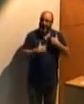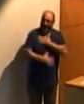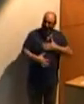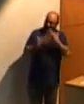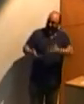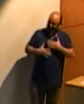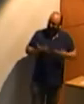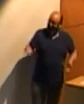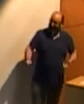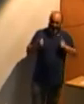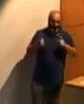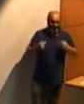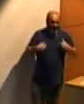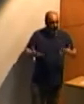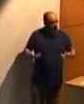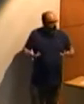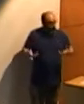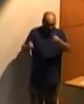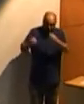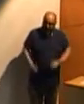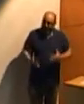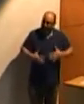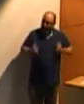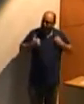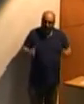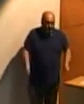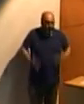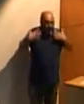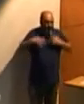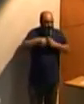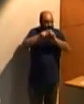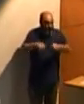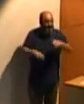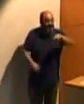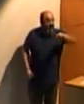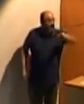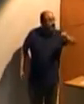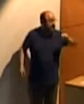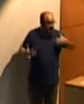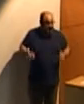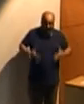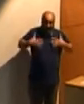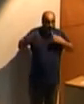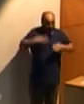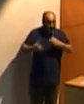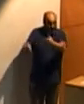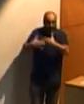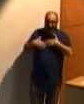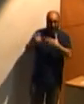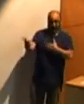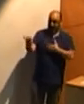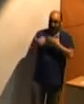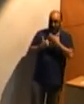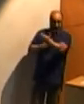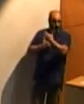impacts sur mon corps sur la sarthe ce dont j'ai parlé tout à l'heure sur la biologie ça c'est extrêmement important c'est ainsi que